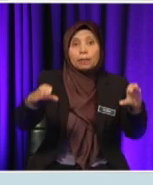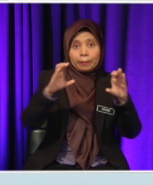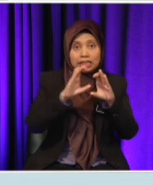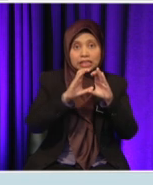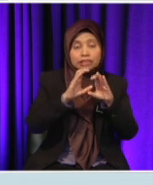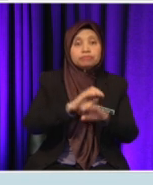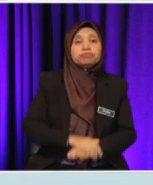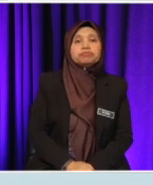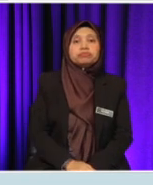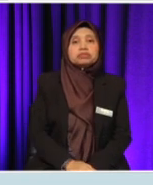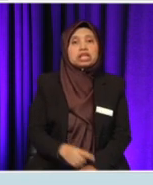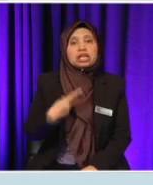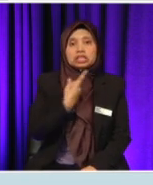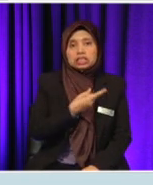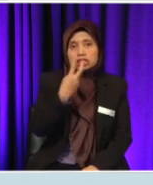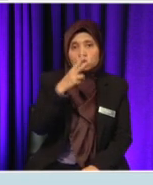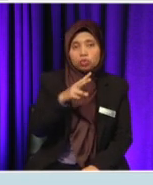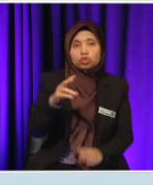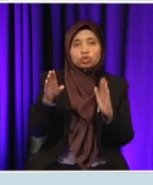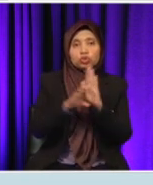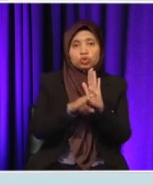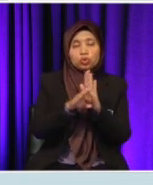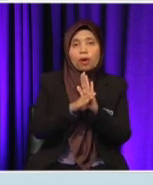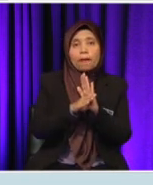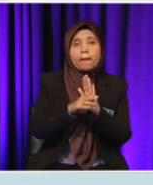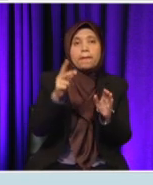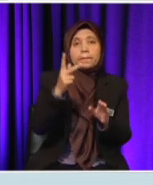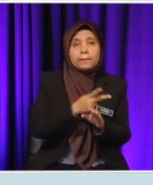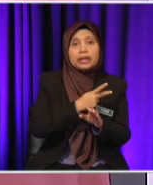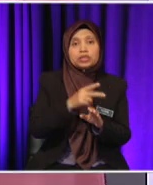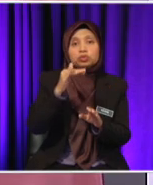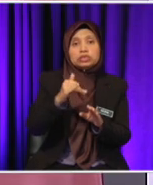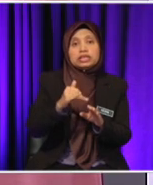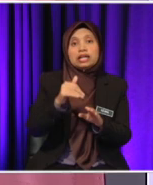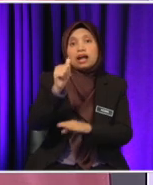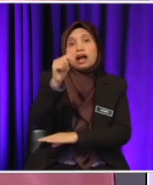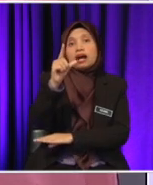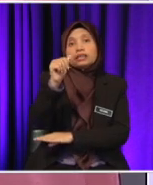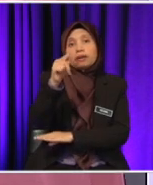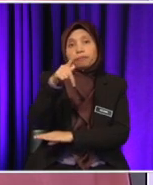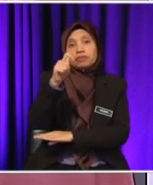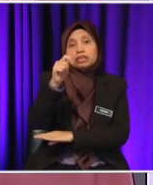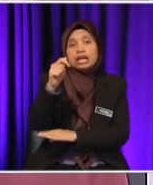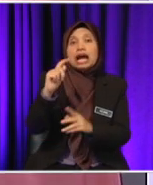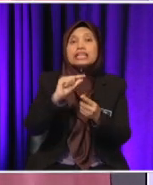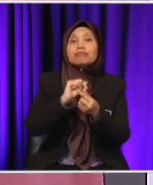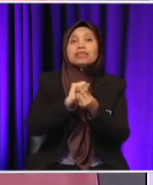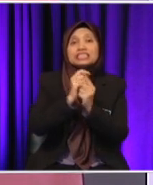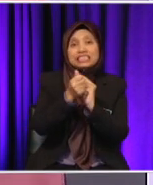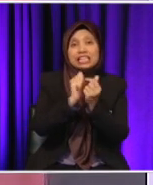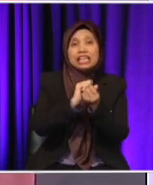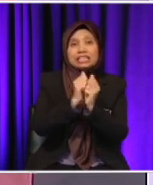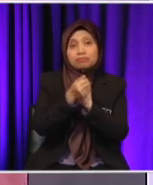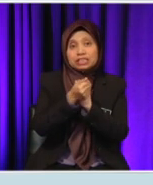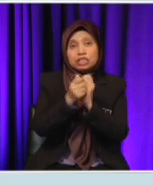Oke kita lihat contoh-contoh pantun yang diadaptasi pada peristiwa Oke Yang Pertama